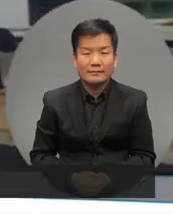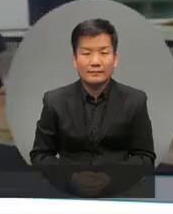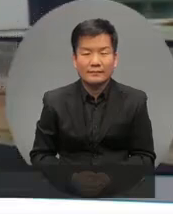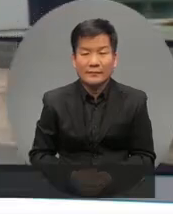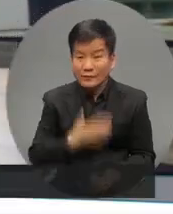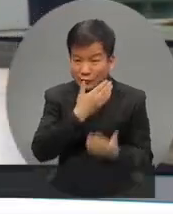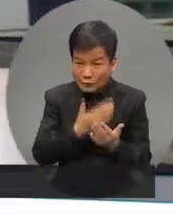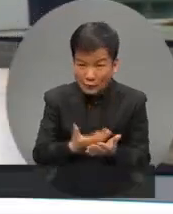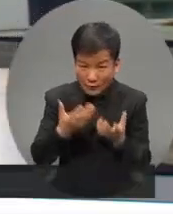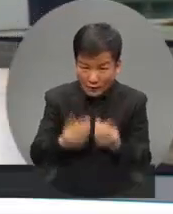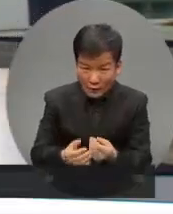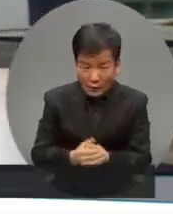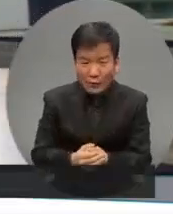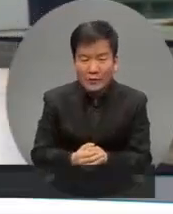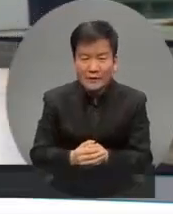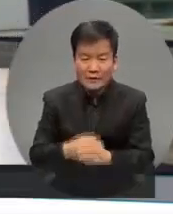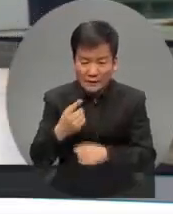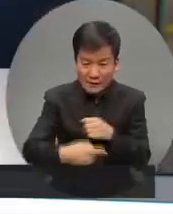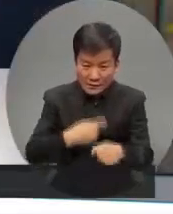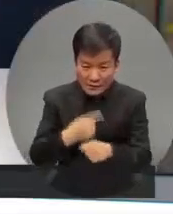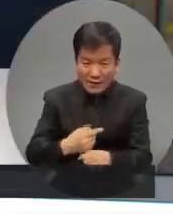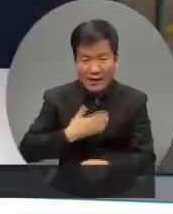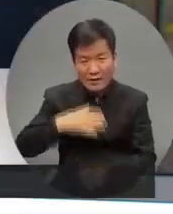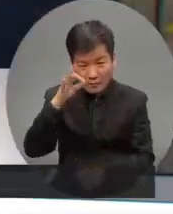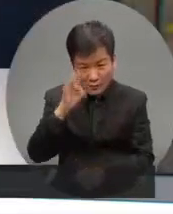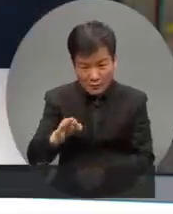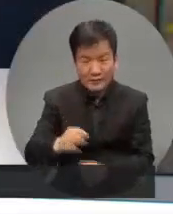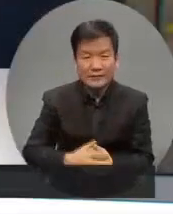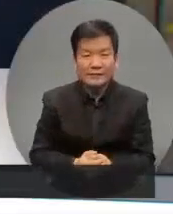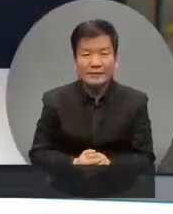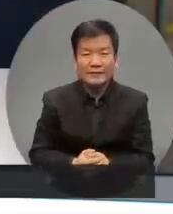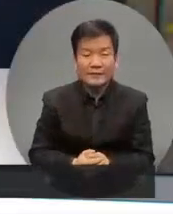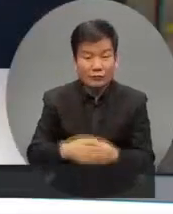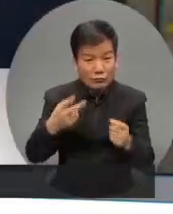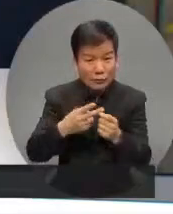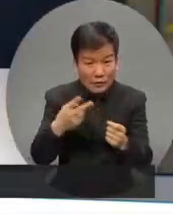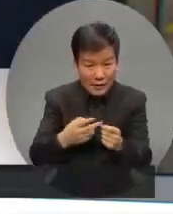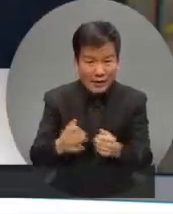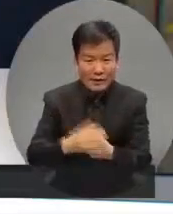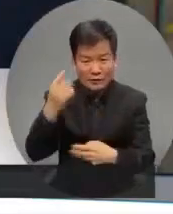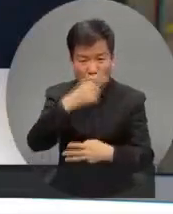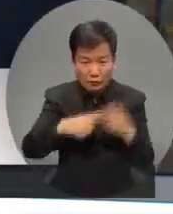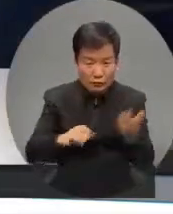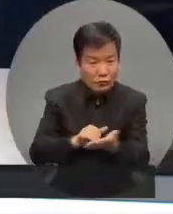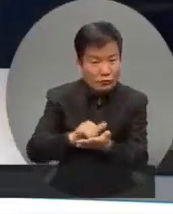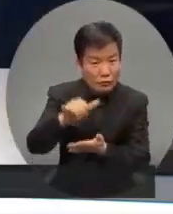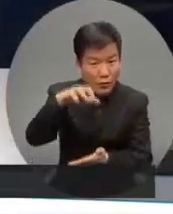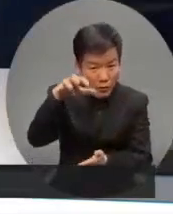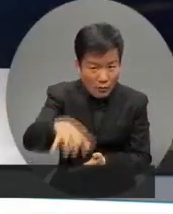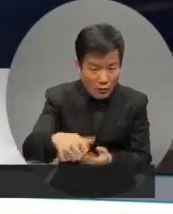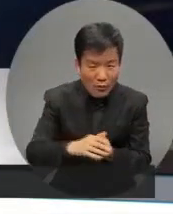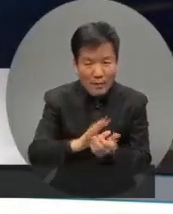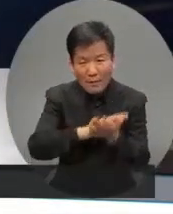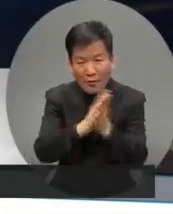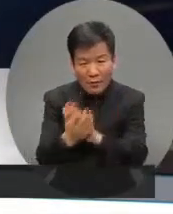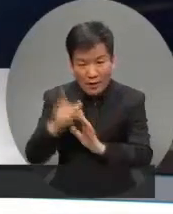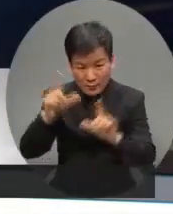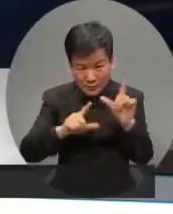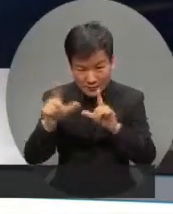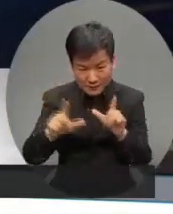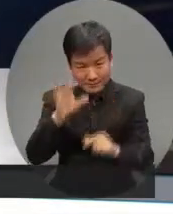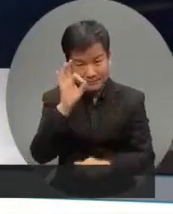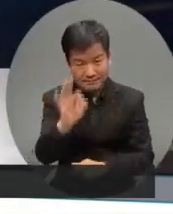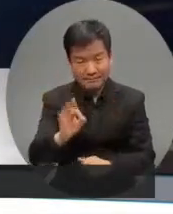주요 이슈들을 통해 개묘년 한 해를 돌아보는 연속 보도. 두 번째 주제는 청주국제공항의 변화상을 담은